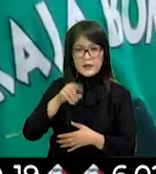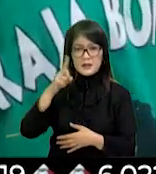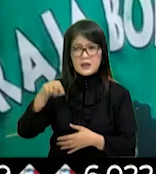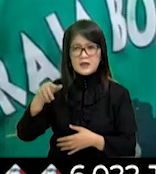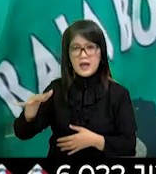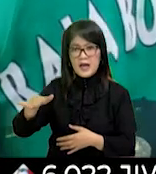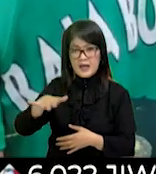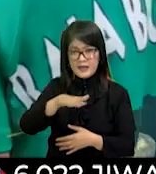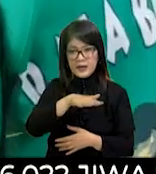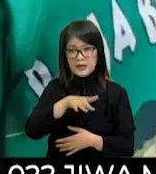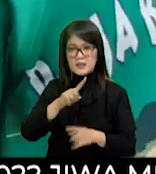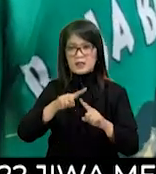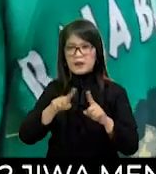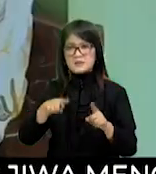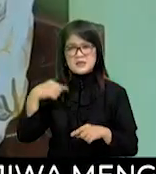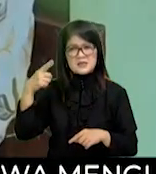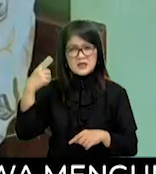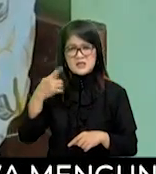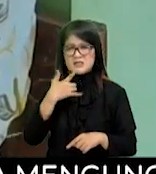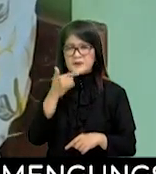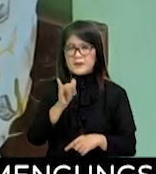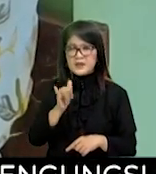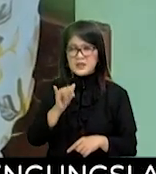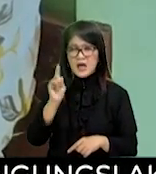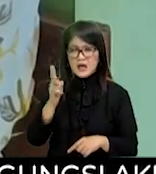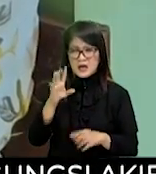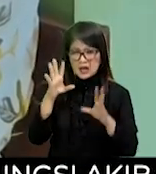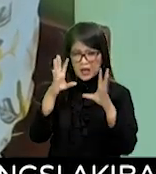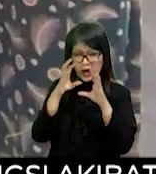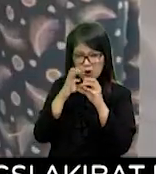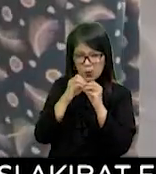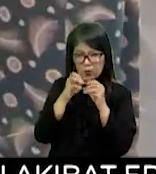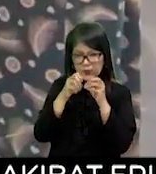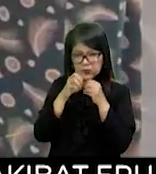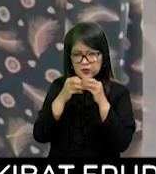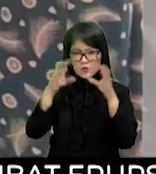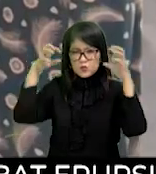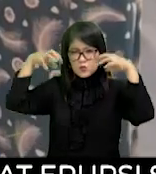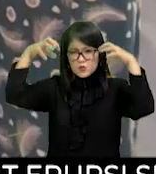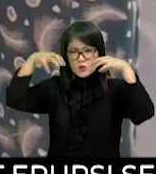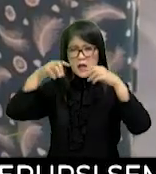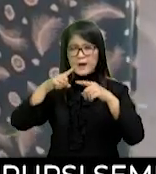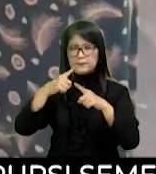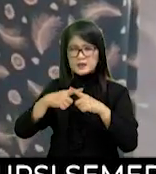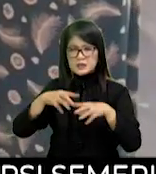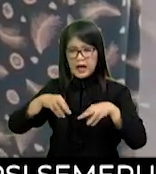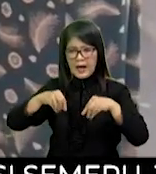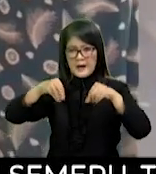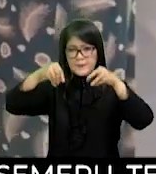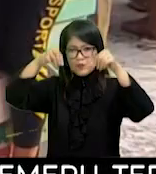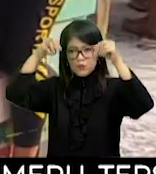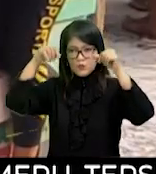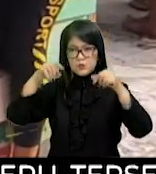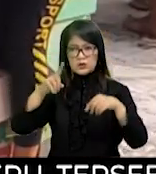keruh karena bercampur dengan abu vulkanik, terutama saat turun hujan. Selain air bersih, pengungsi juga membutuhkan